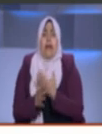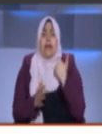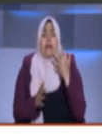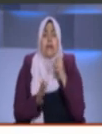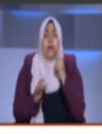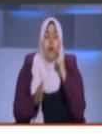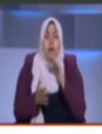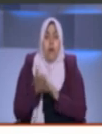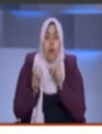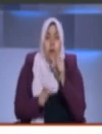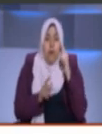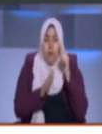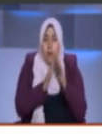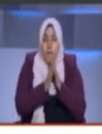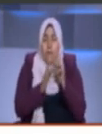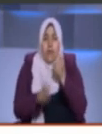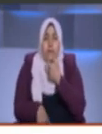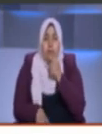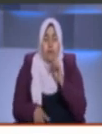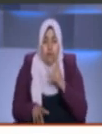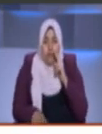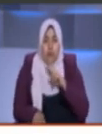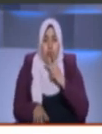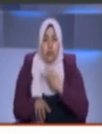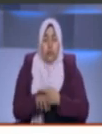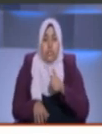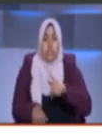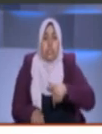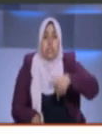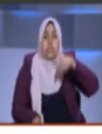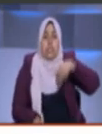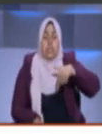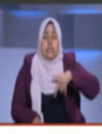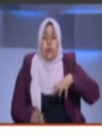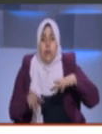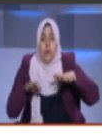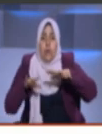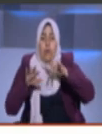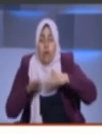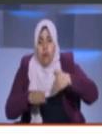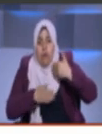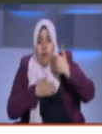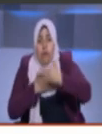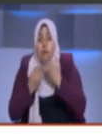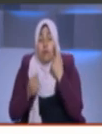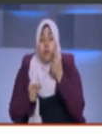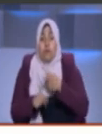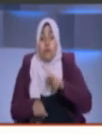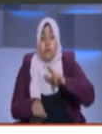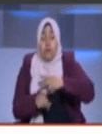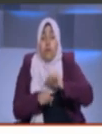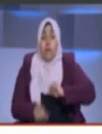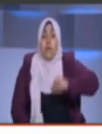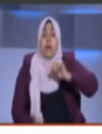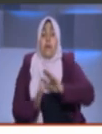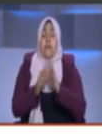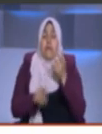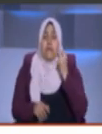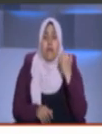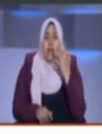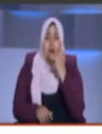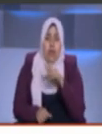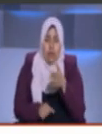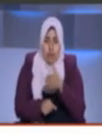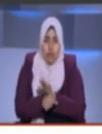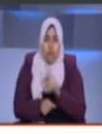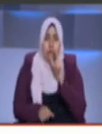خبراء بريطانيون من أن بريطانيا قد تشهد 6 موجات قادمة، وأيضا ستشهد ارتفاع كبير في حالات الوفاة. طيب